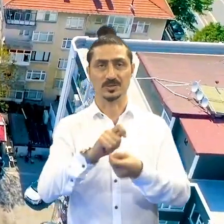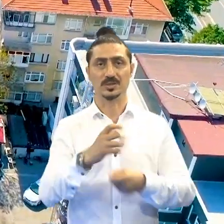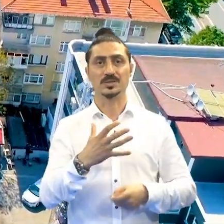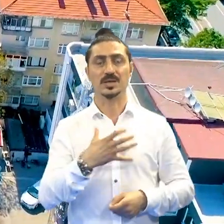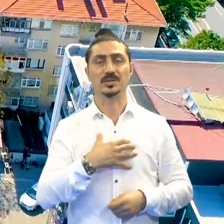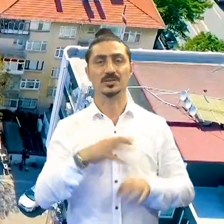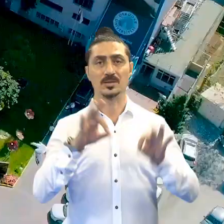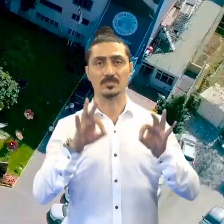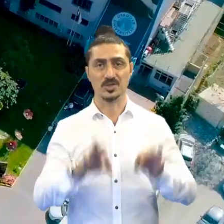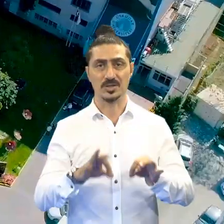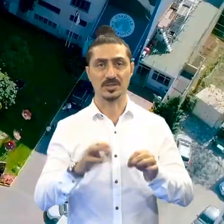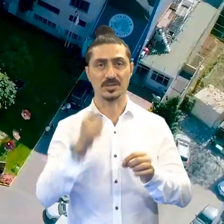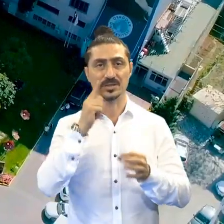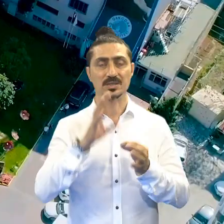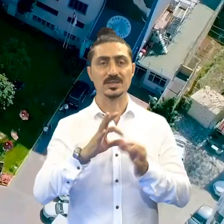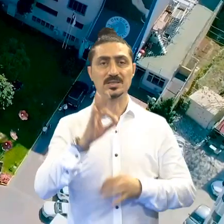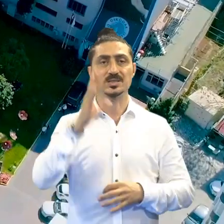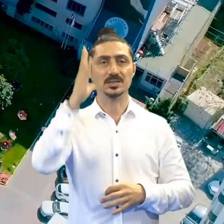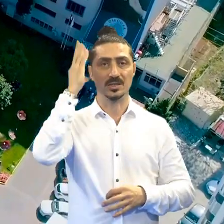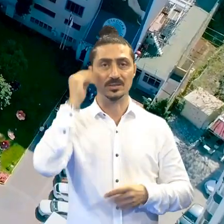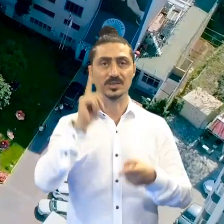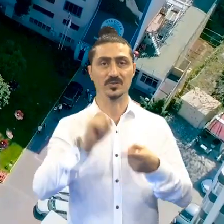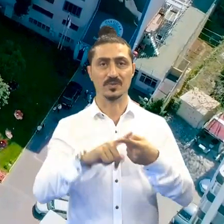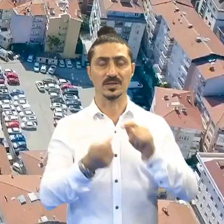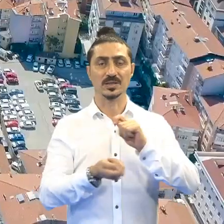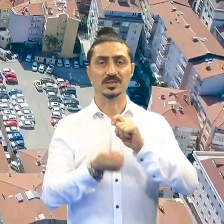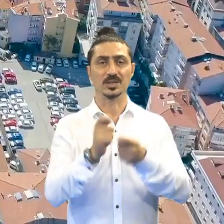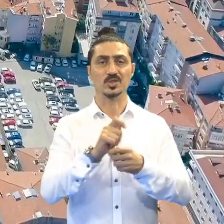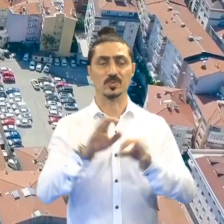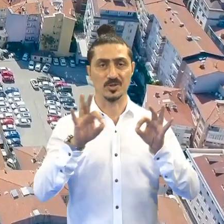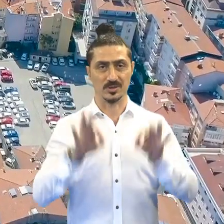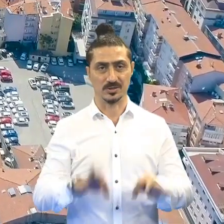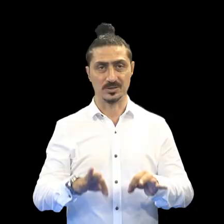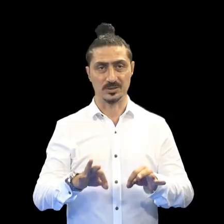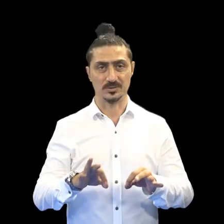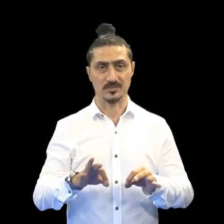dünyayı değiştirmeye kendinden başlarsan, insanı da anlarsın